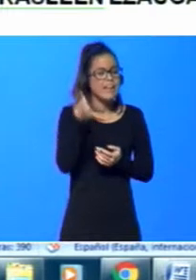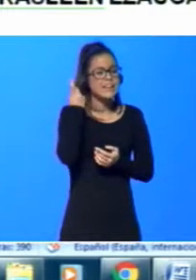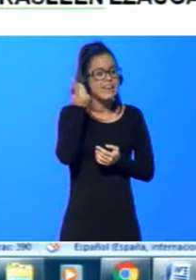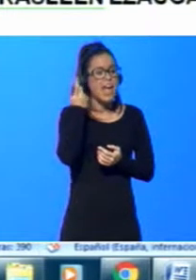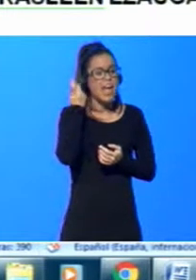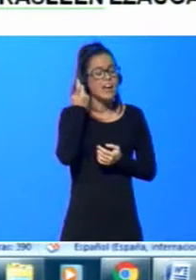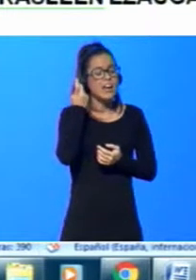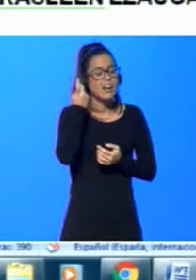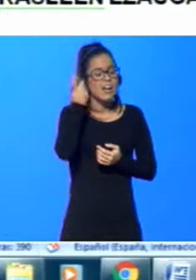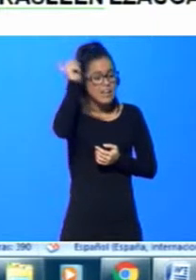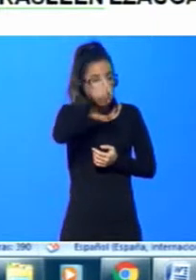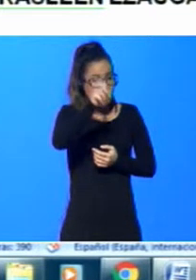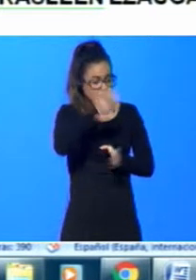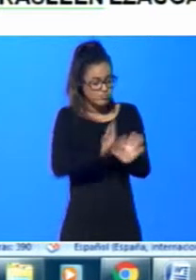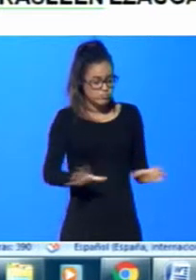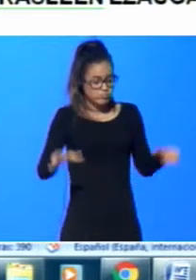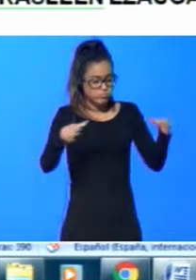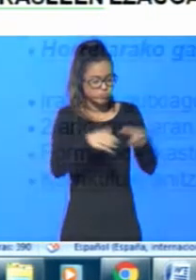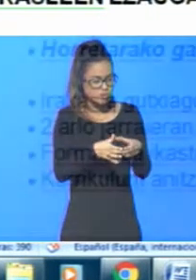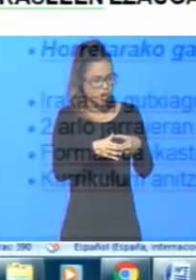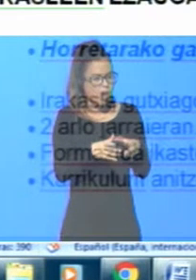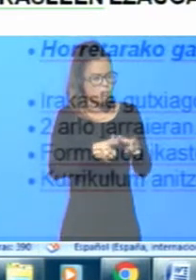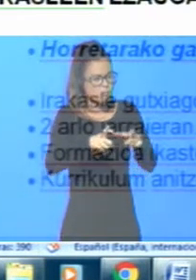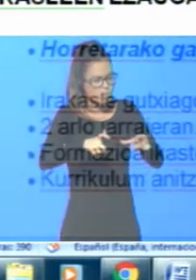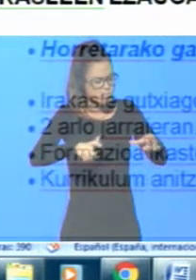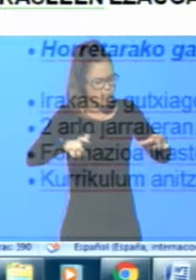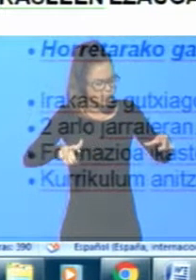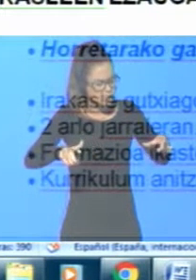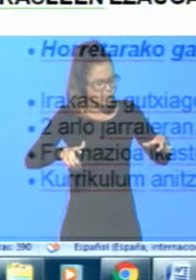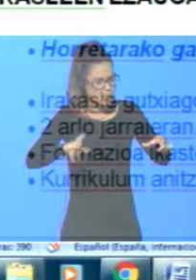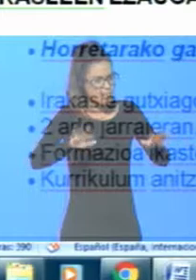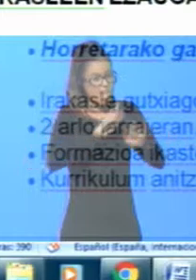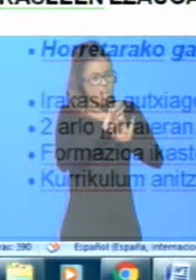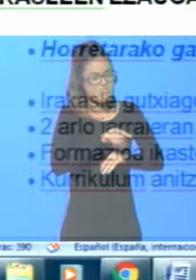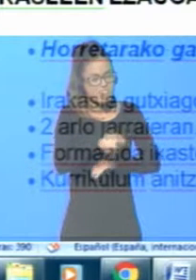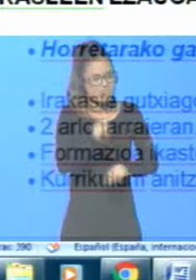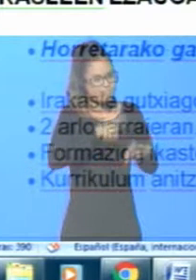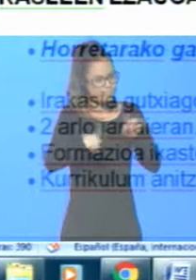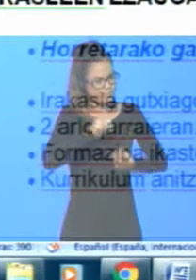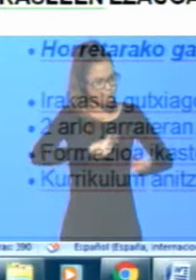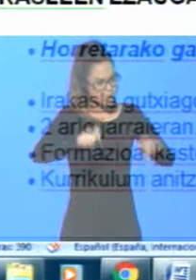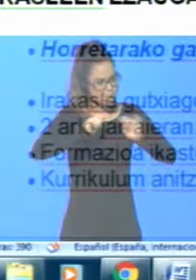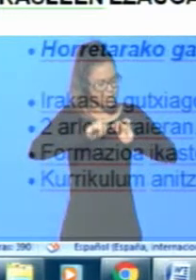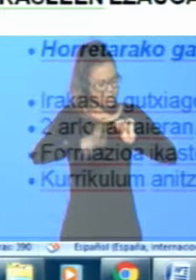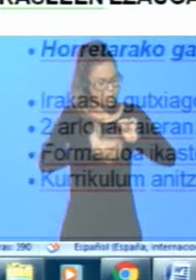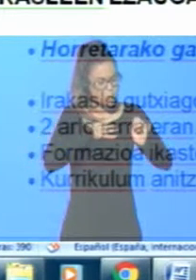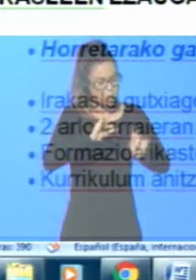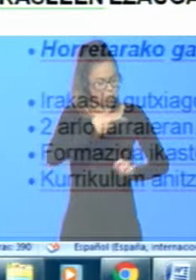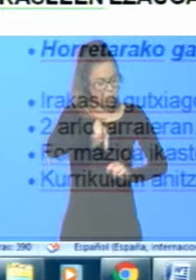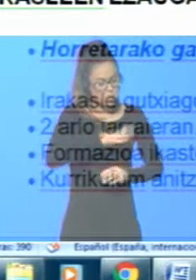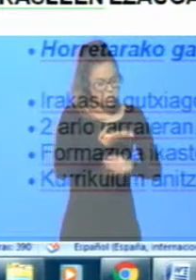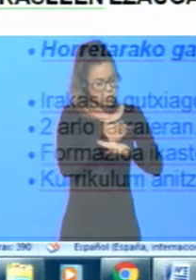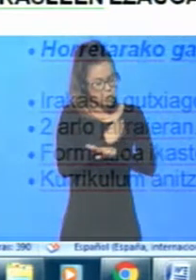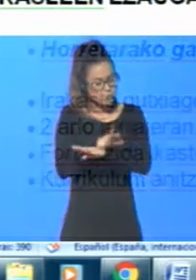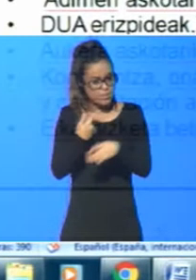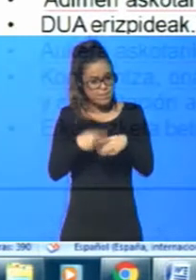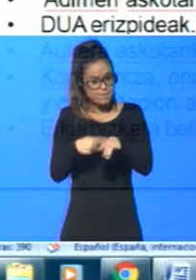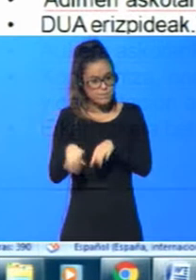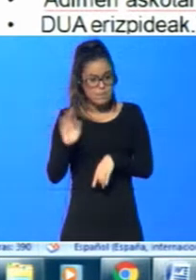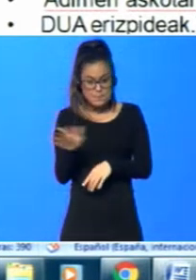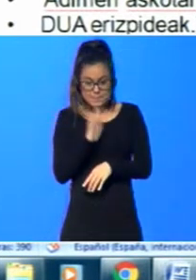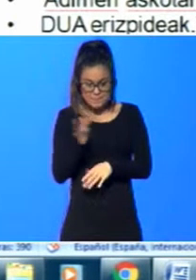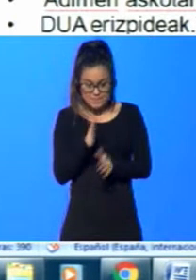oso kopuru handikoa da, askotan horrek zaildu egiten dago. Eta hor, ba, proposamen batzuk egin ziren, pasatu mesedez bizkor.